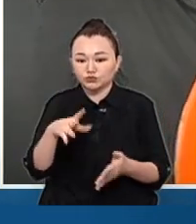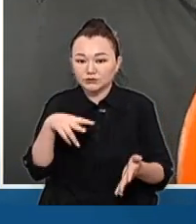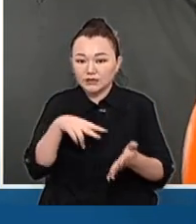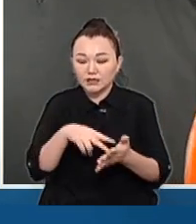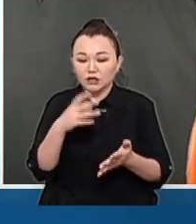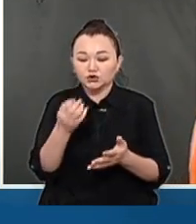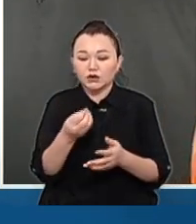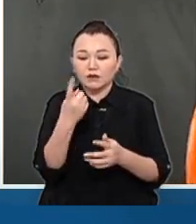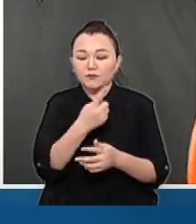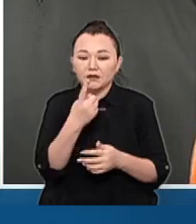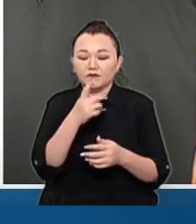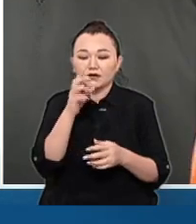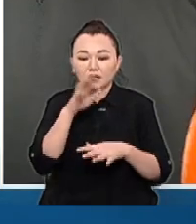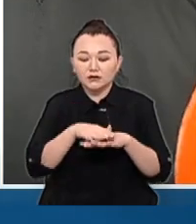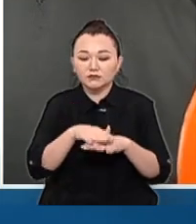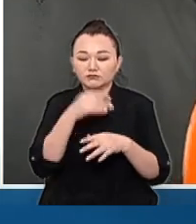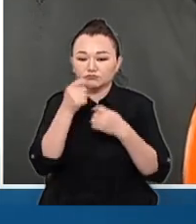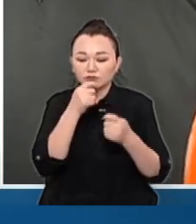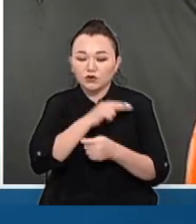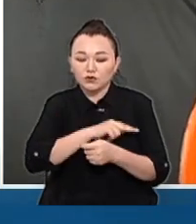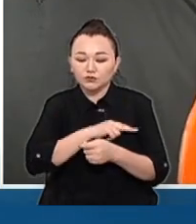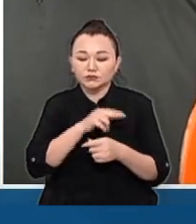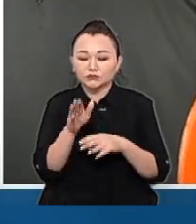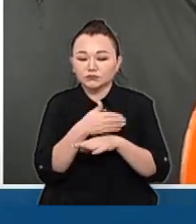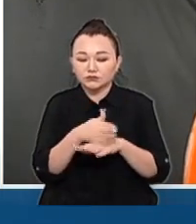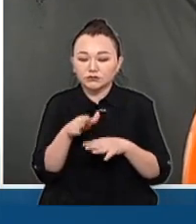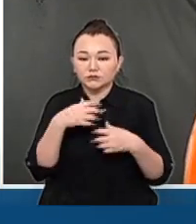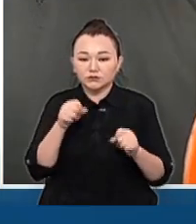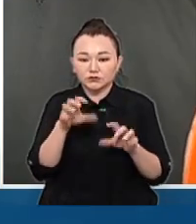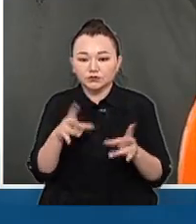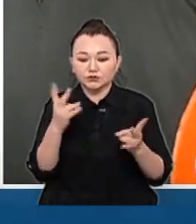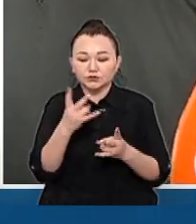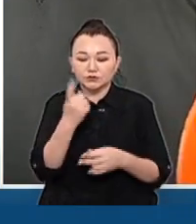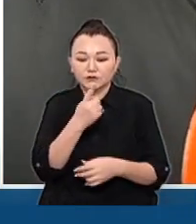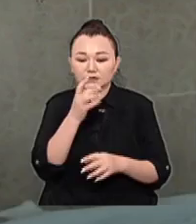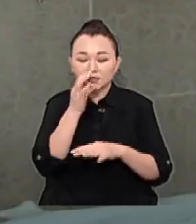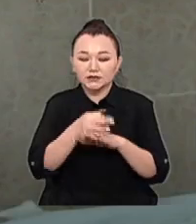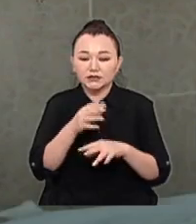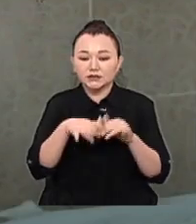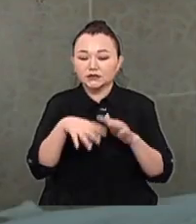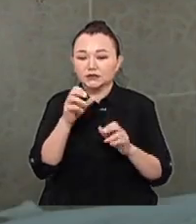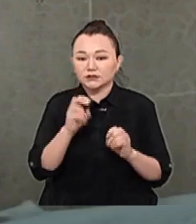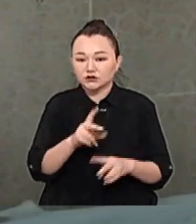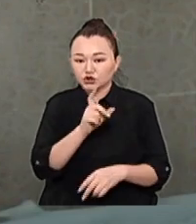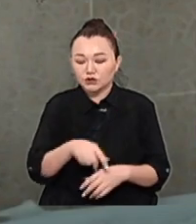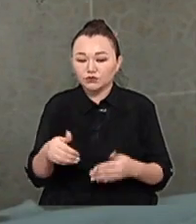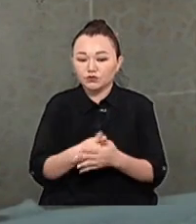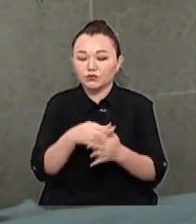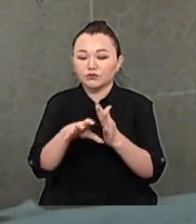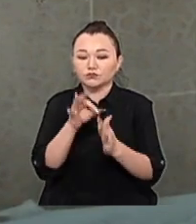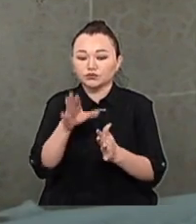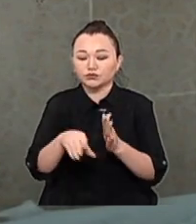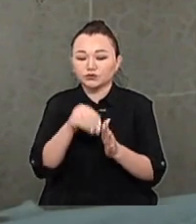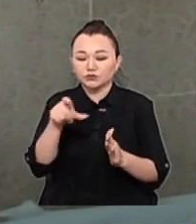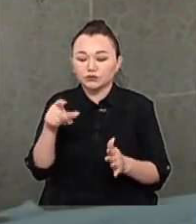ең алдымен үкіметтің жұмысын қадағалап, жүйелеп, ширатуға күш салуға жетті, сарапшы. Жаңадан сайланатын депутаттардың енді